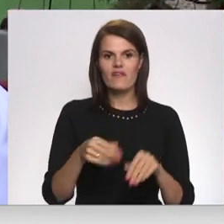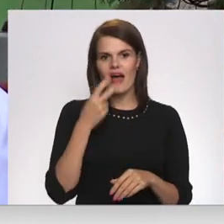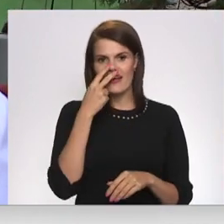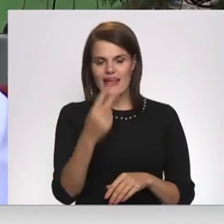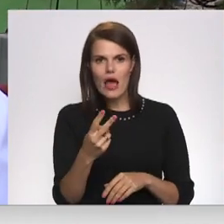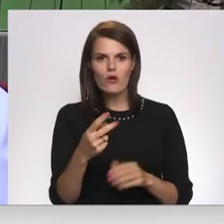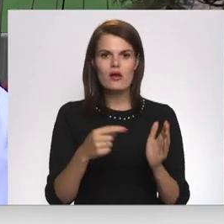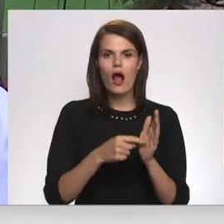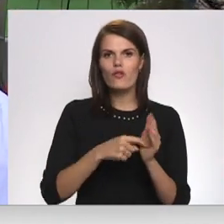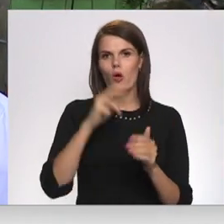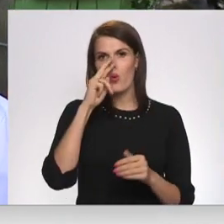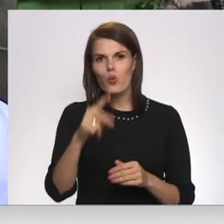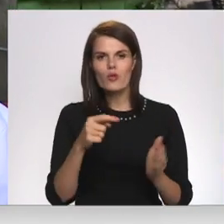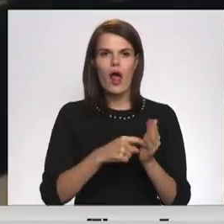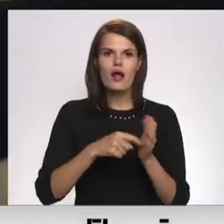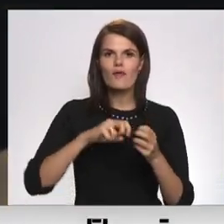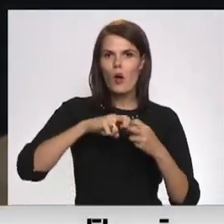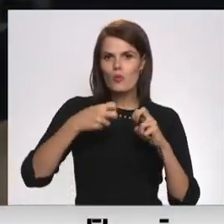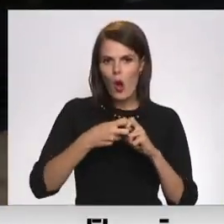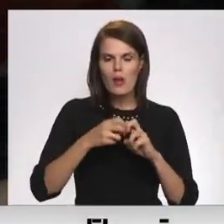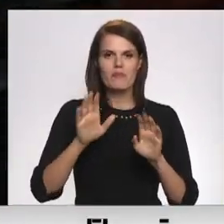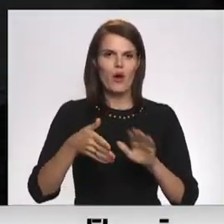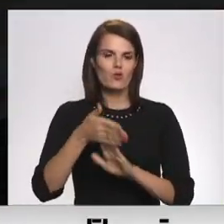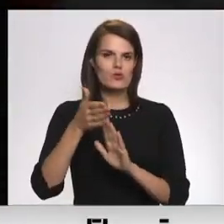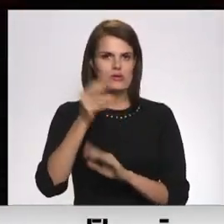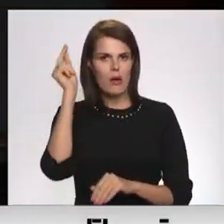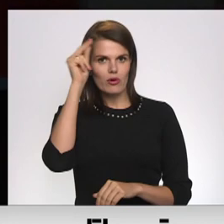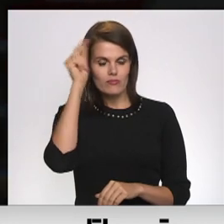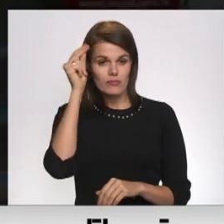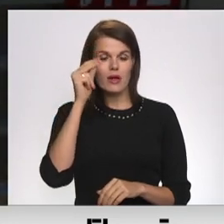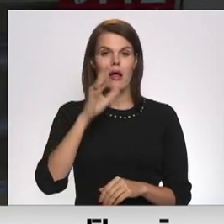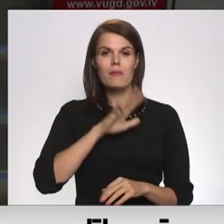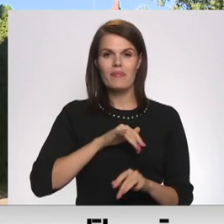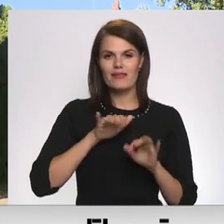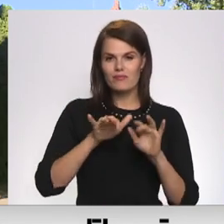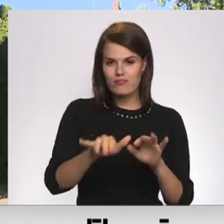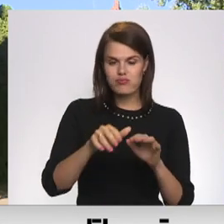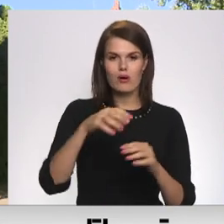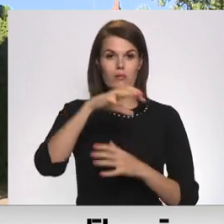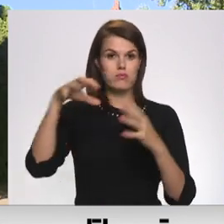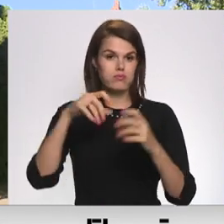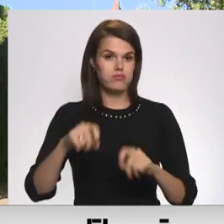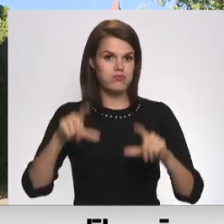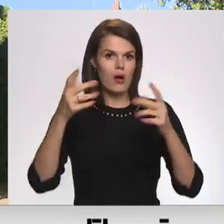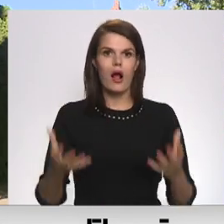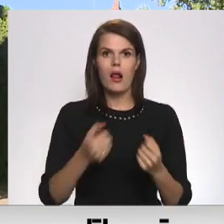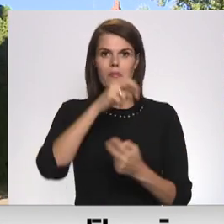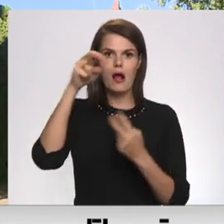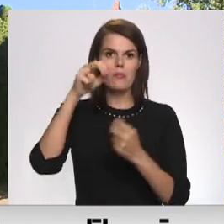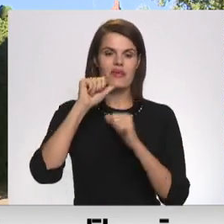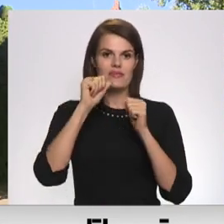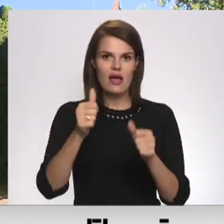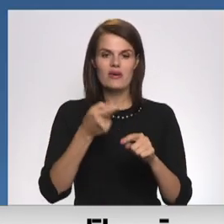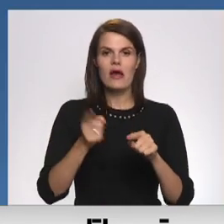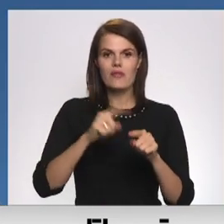grūtības, ar ko saskarties un attiecīgi viņus novērst. Pēc scenārija sadūmojumam pieaugot, glābšanās pa kāpnēm vairs nav iespējama.